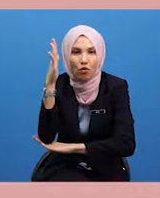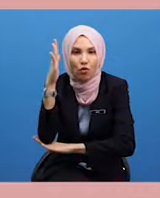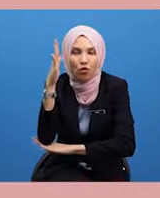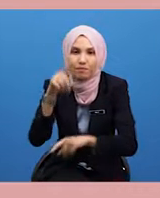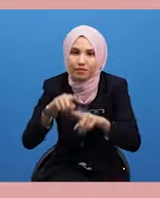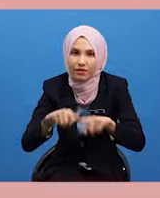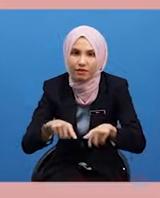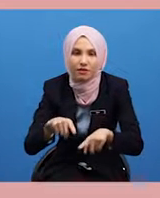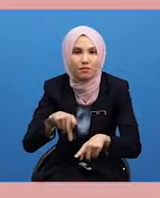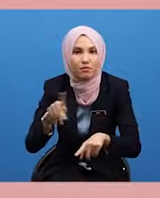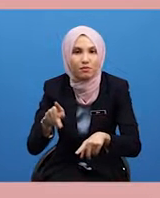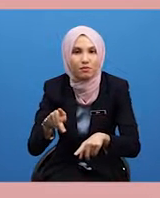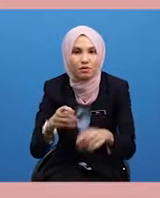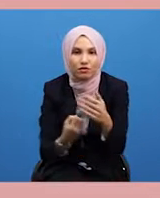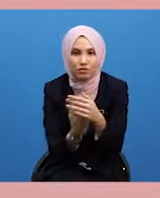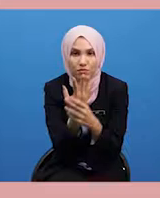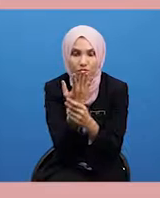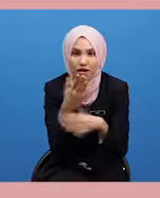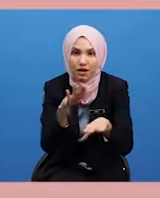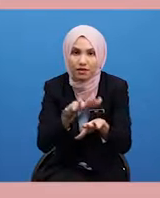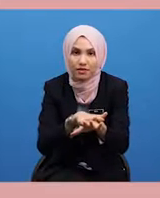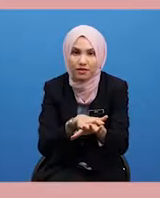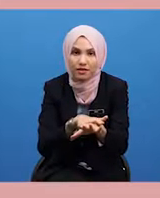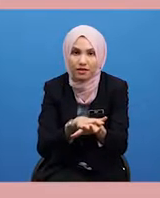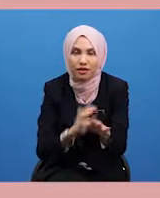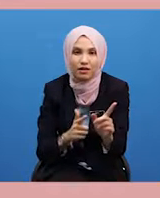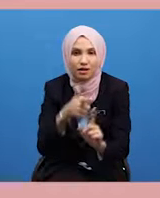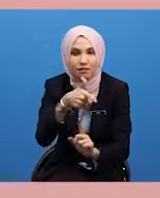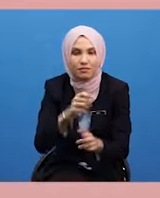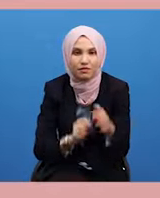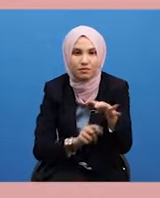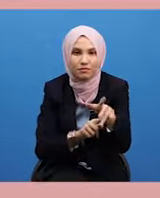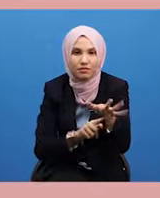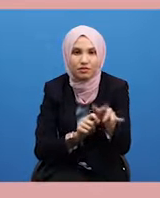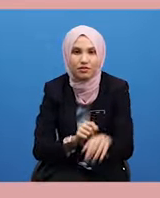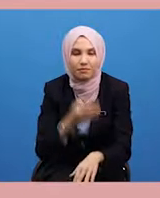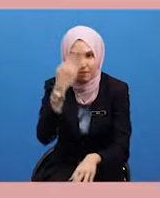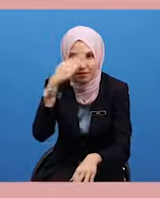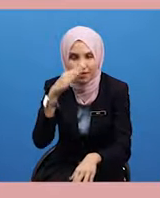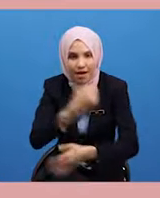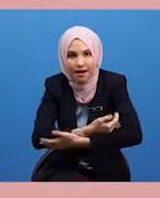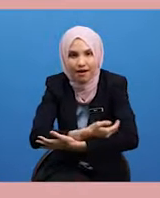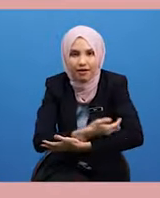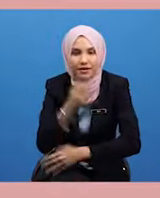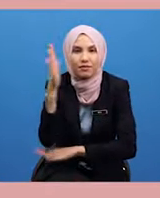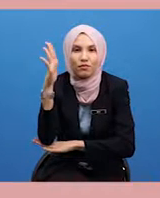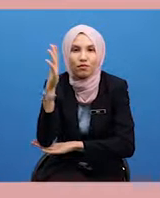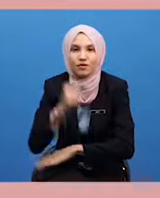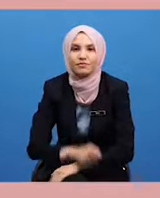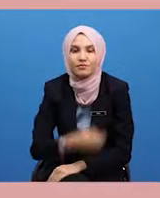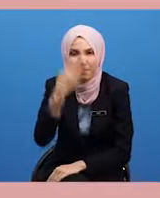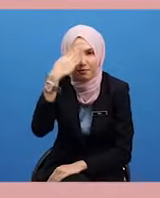plumule pula akan tumbuh ke atas lalu menjadi pucuk daun bagi anak pokok.